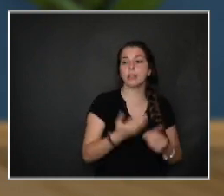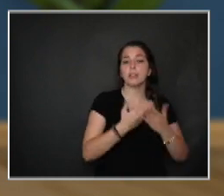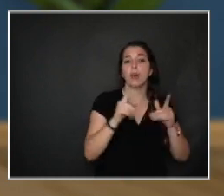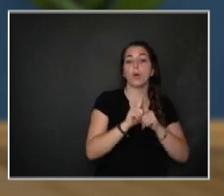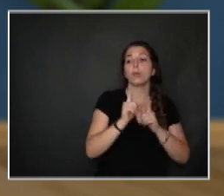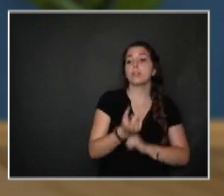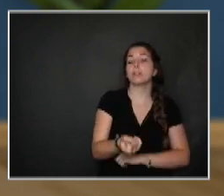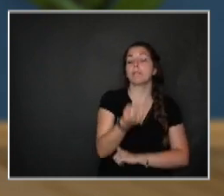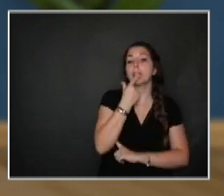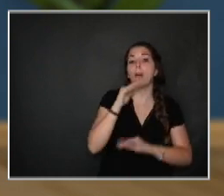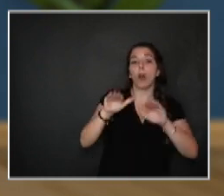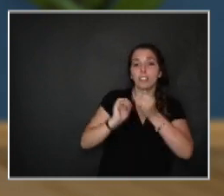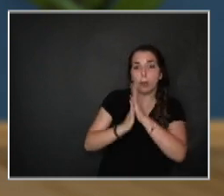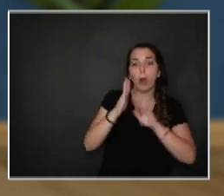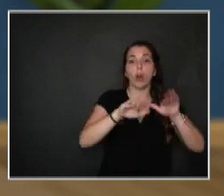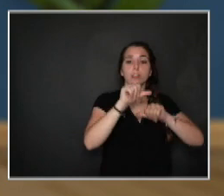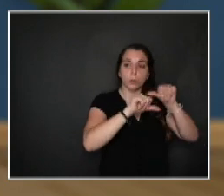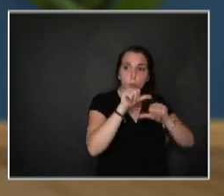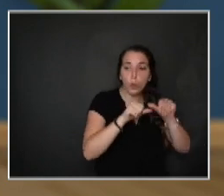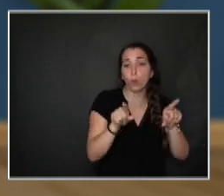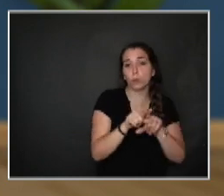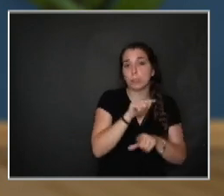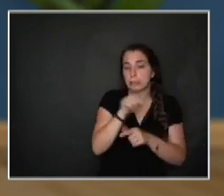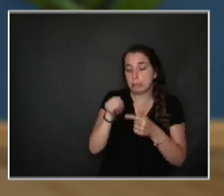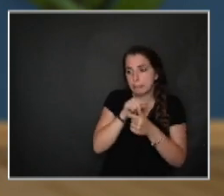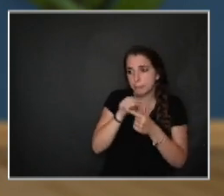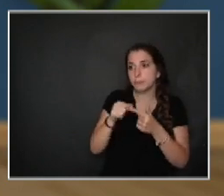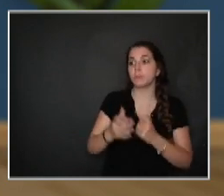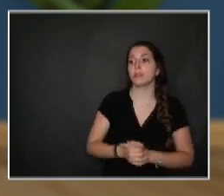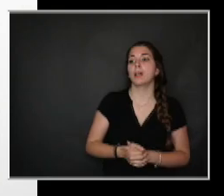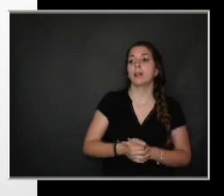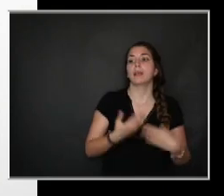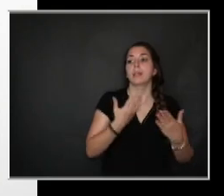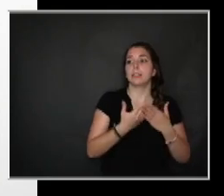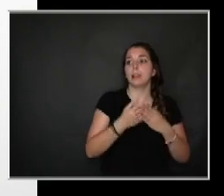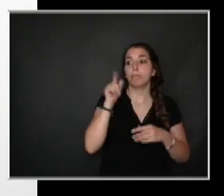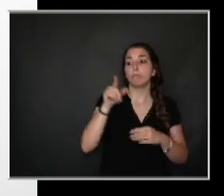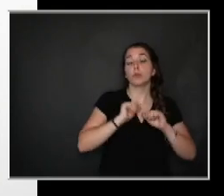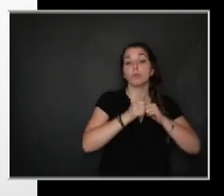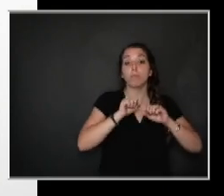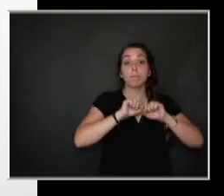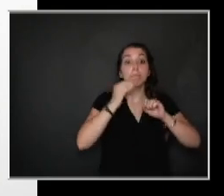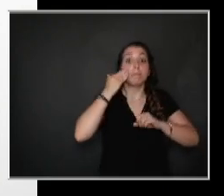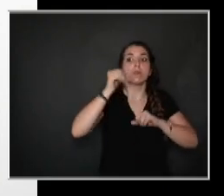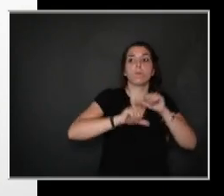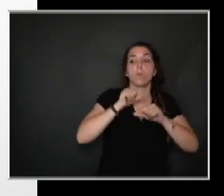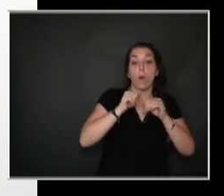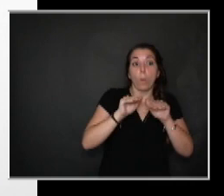aux anti-inflammatoires. C'est à peu près la même attitude, mais avec la possibilité, si la douleur